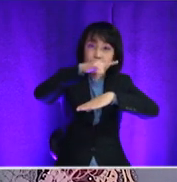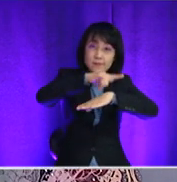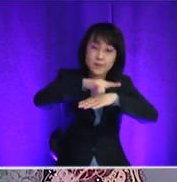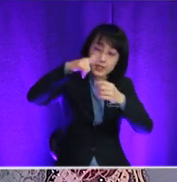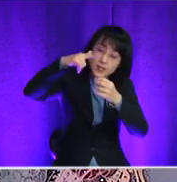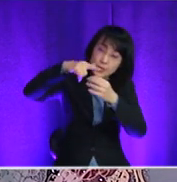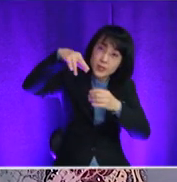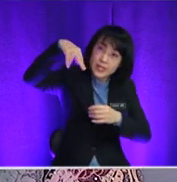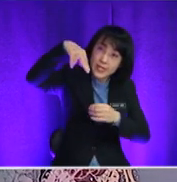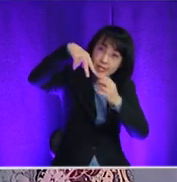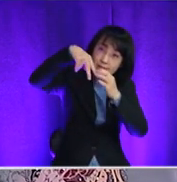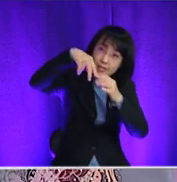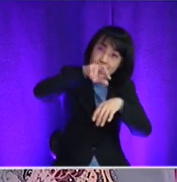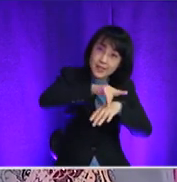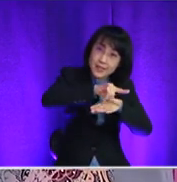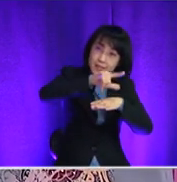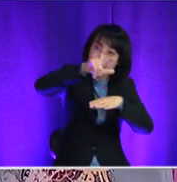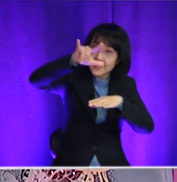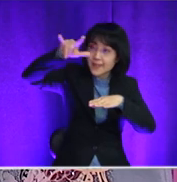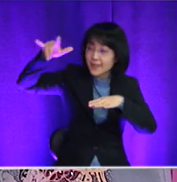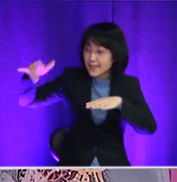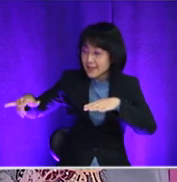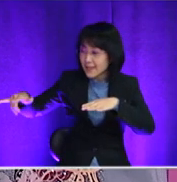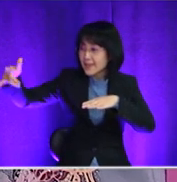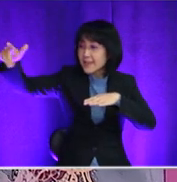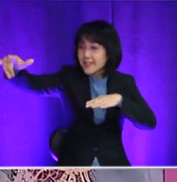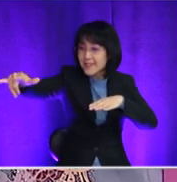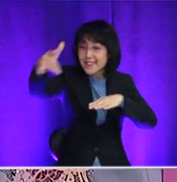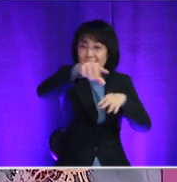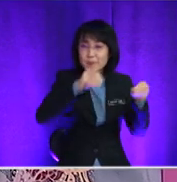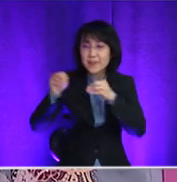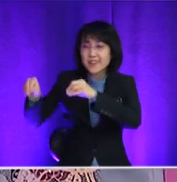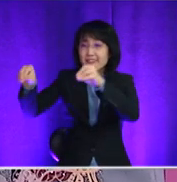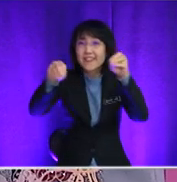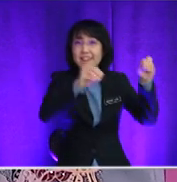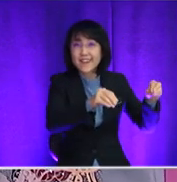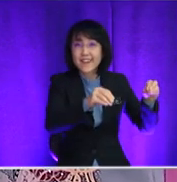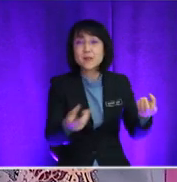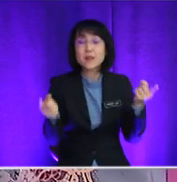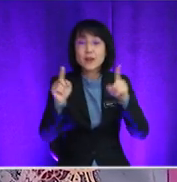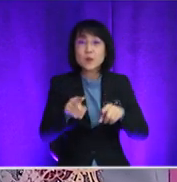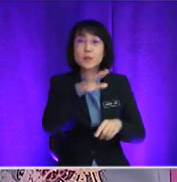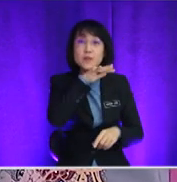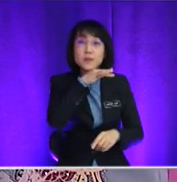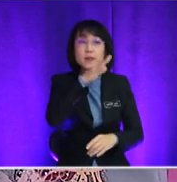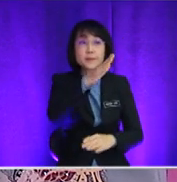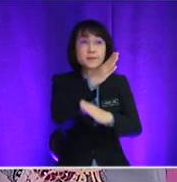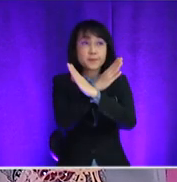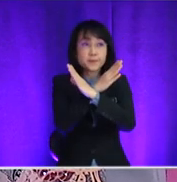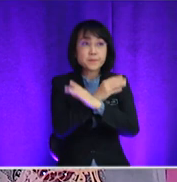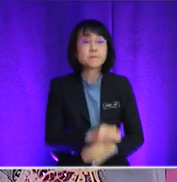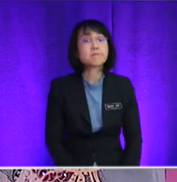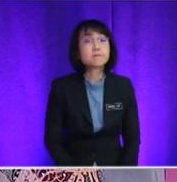jadi yang kita kita udah belajar tadi ada 6 yang kita tak nampak ialah proses perubahan fisika